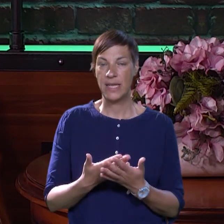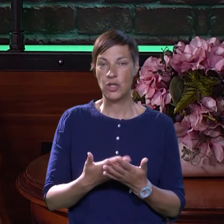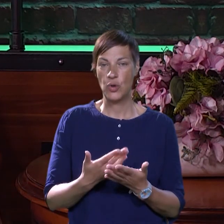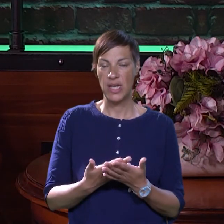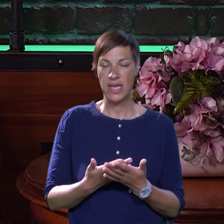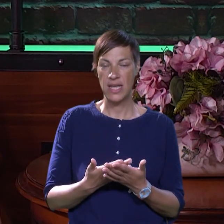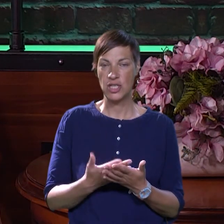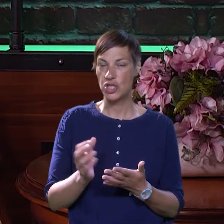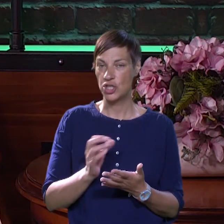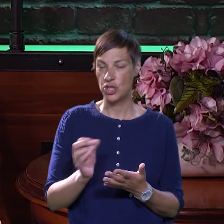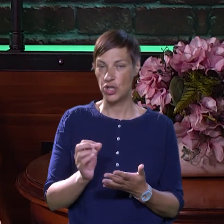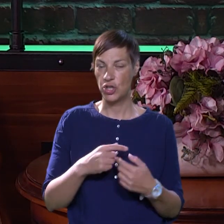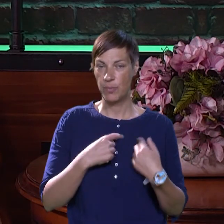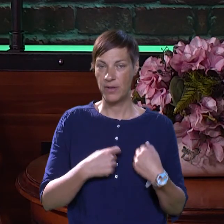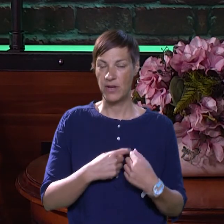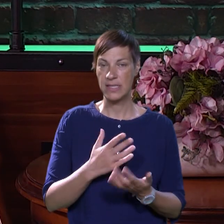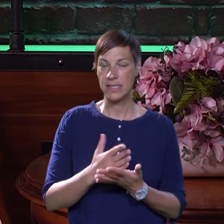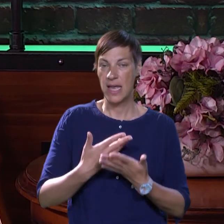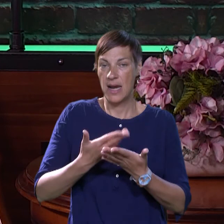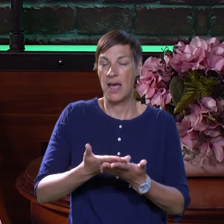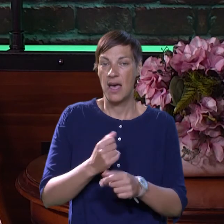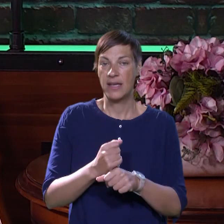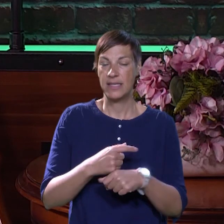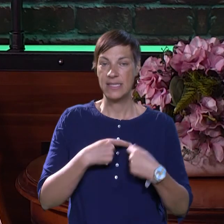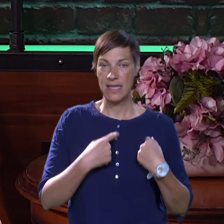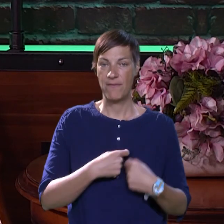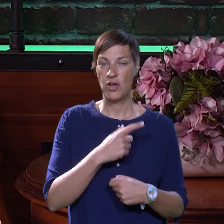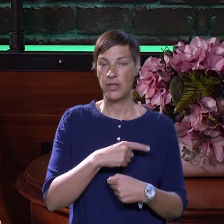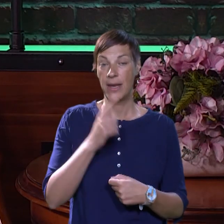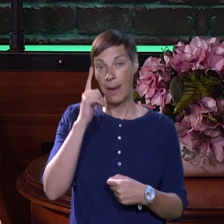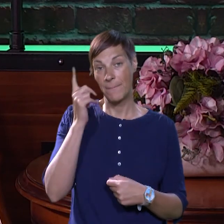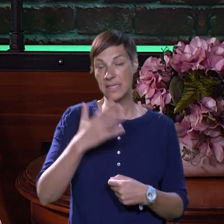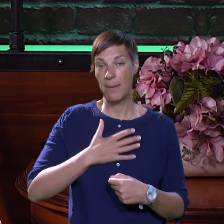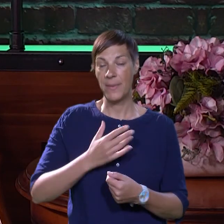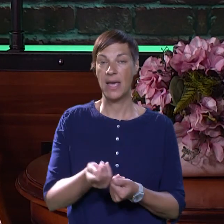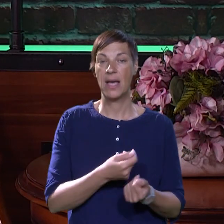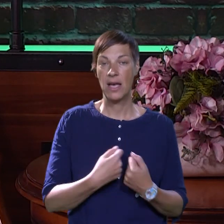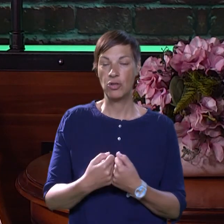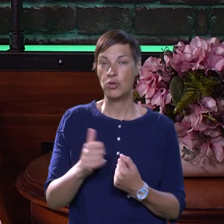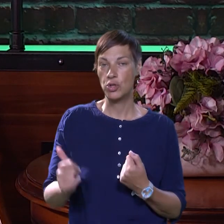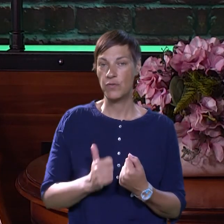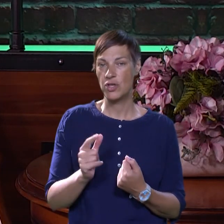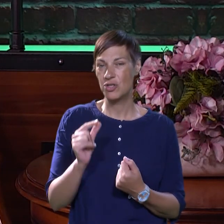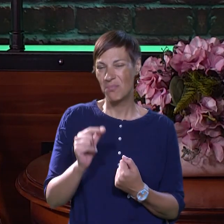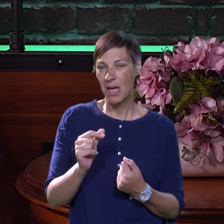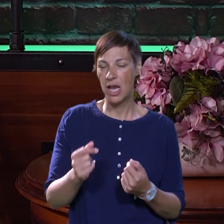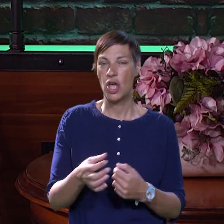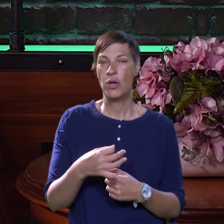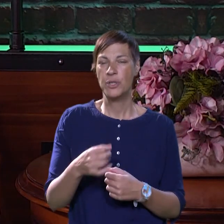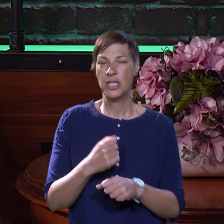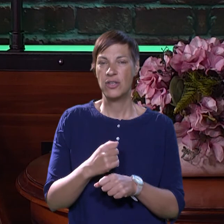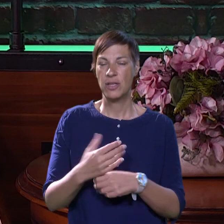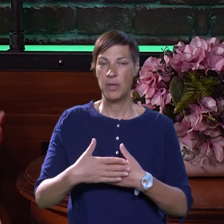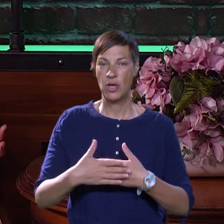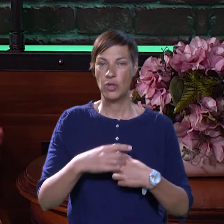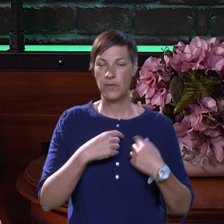je nešto što dobar volonterski program radi za svoje volontere i to je nešto što mislim da mi kao društvo još nedovoljno radimo općenito.